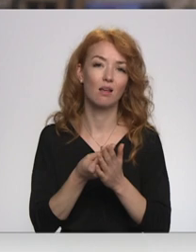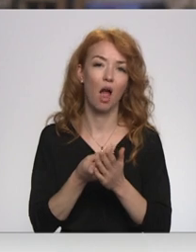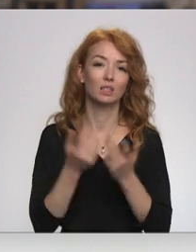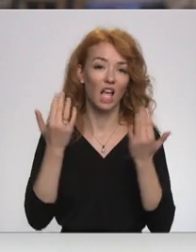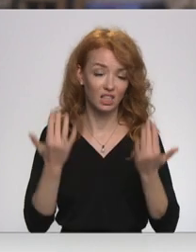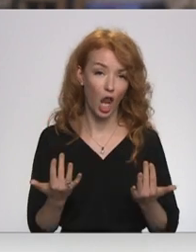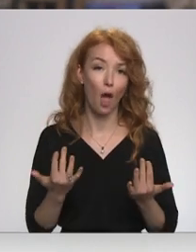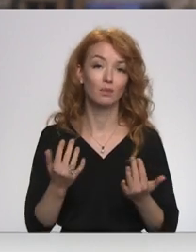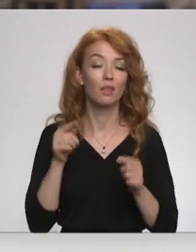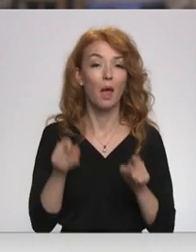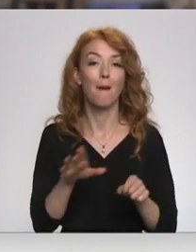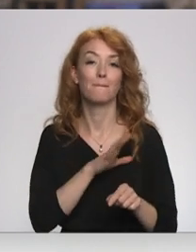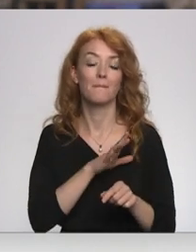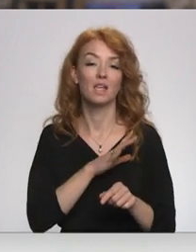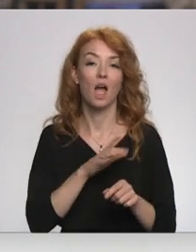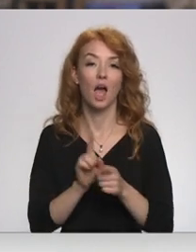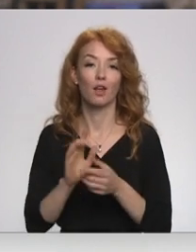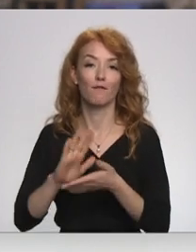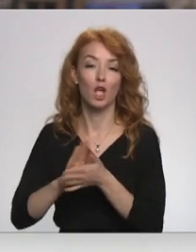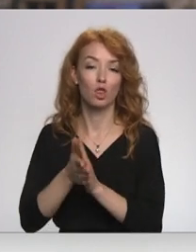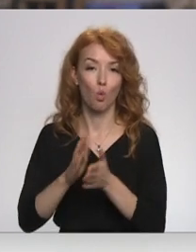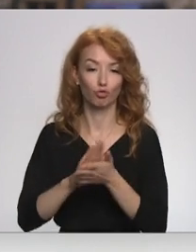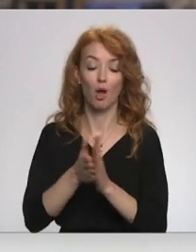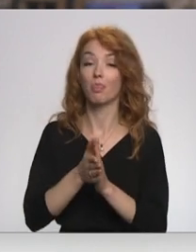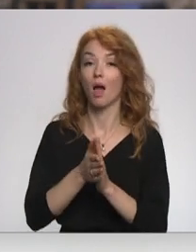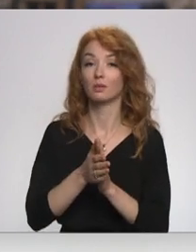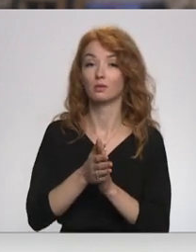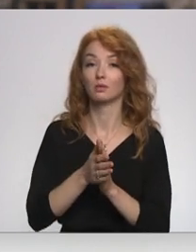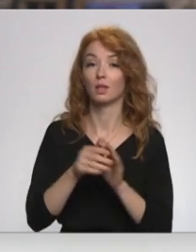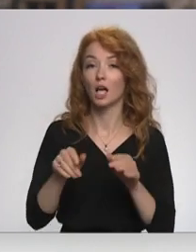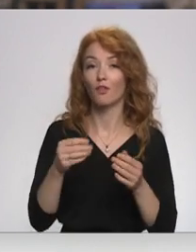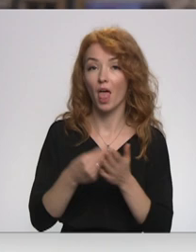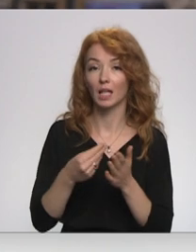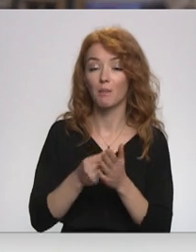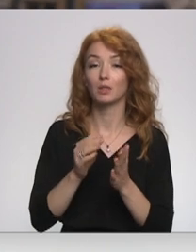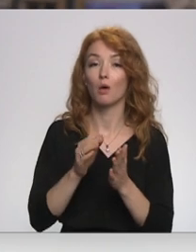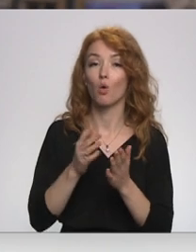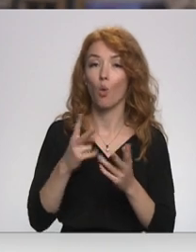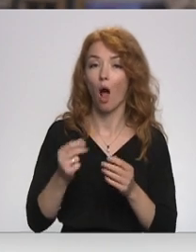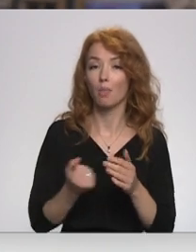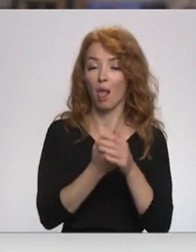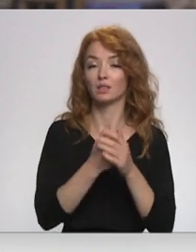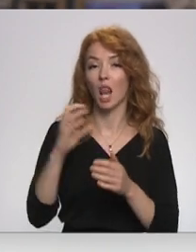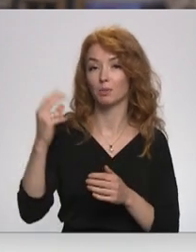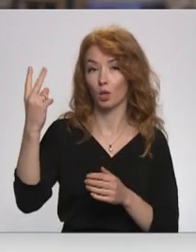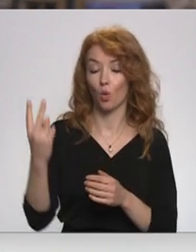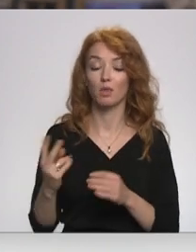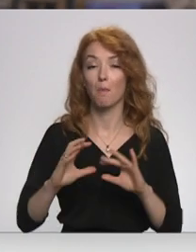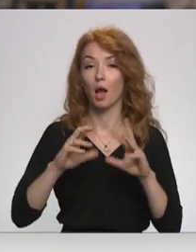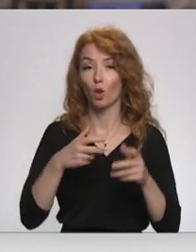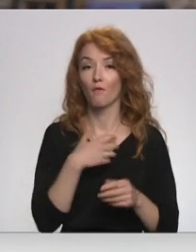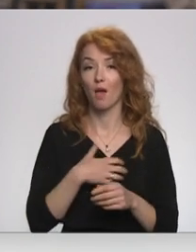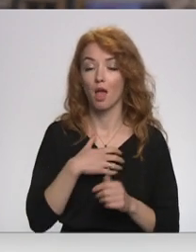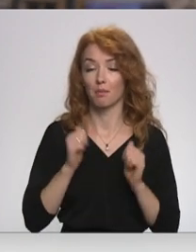ka tā bija tāda arī vienošanās, ka tās vērtības, par kurām stāvēja arī Elizabete II, proti, ka pasaulē ir vajadzīgs miers,